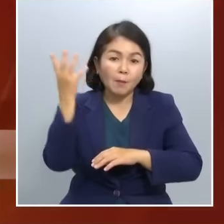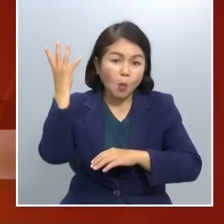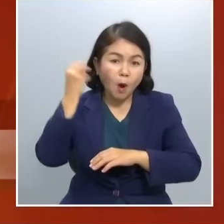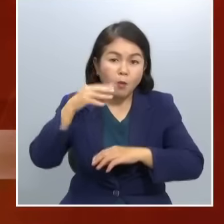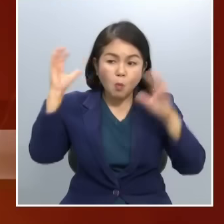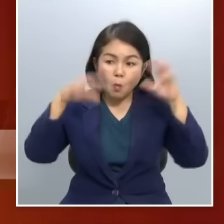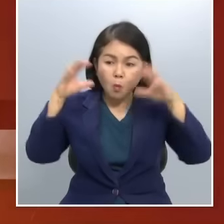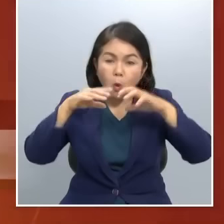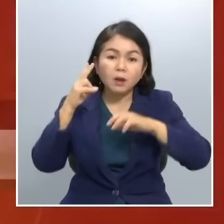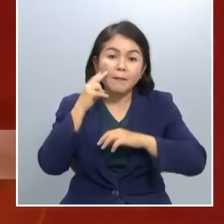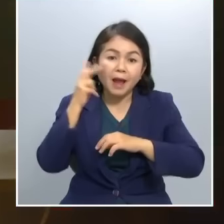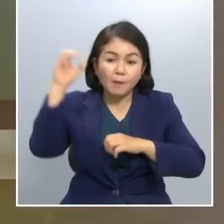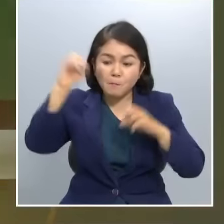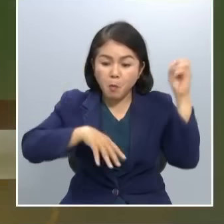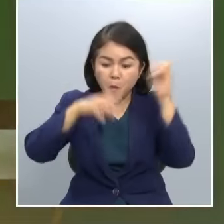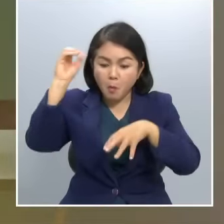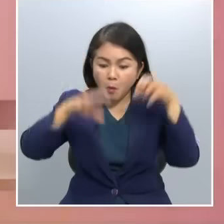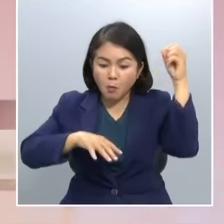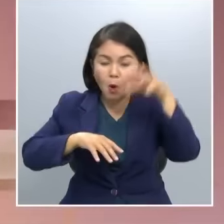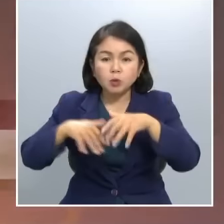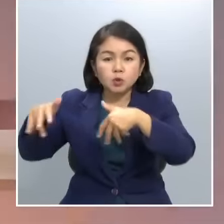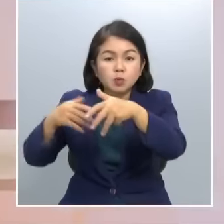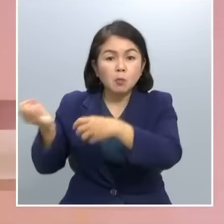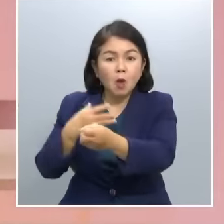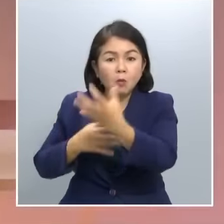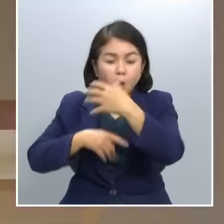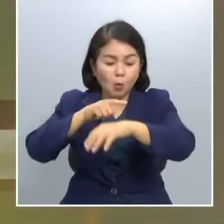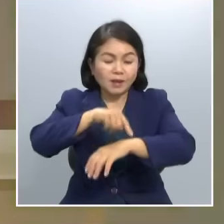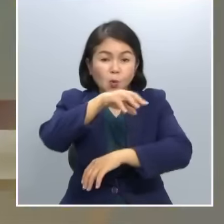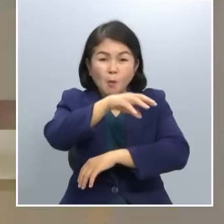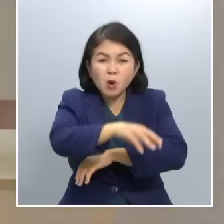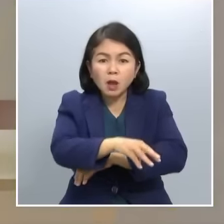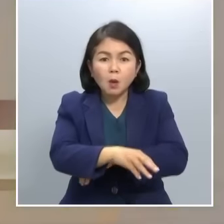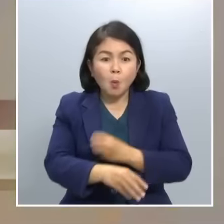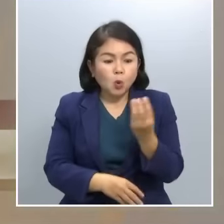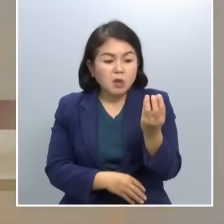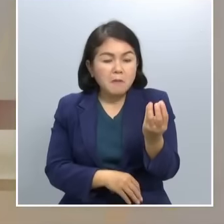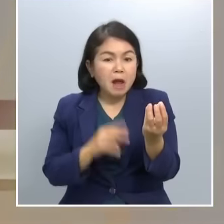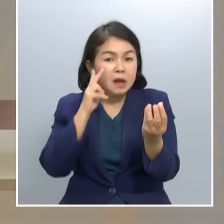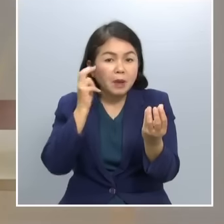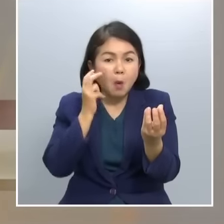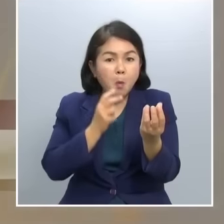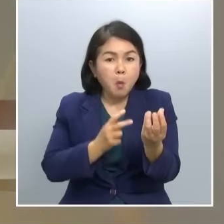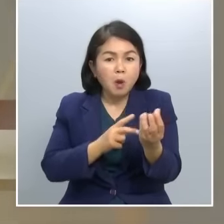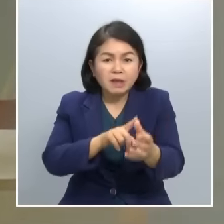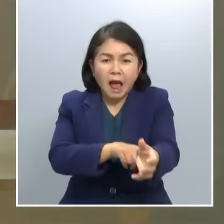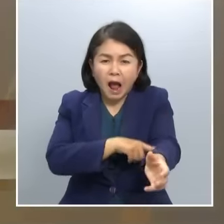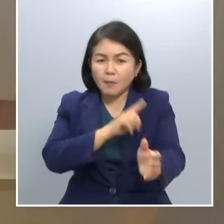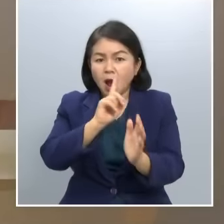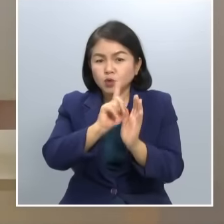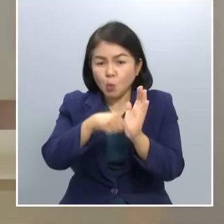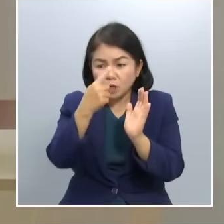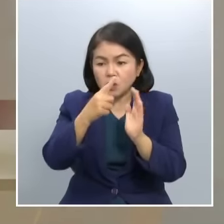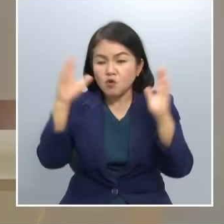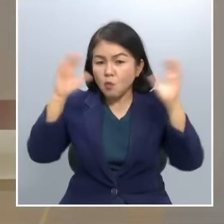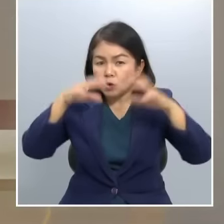ชาวบ้านตอน6โมงเย็นบอกเลย โอ้ก้อนใหญ่ บางจุดเนี่ยขนาดเท่าลูกมะนาวถล่มกันนานนับชั่วโมงเลยบ้านเ